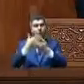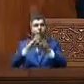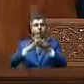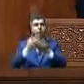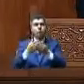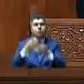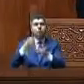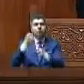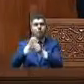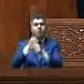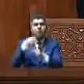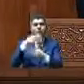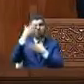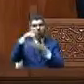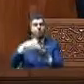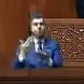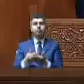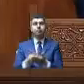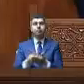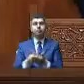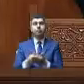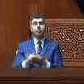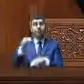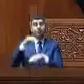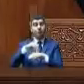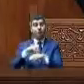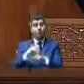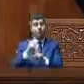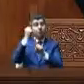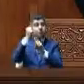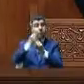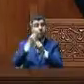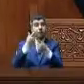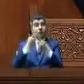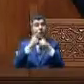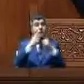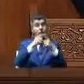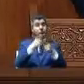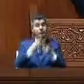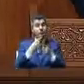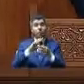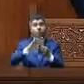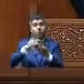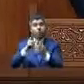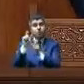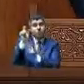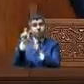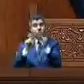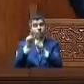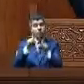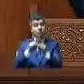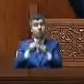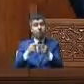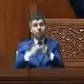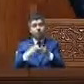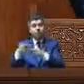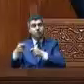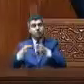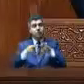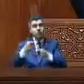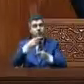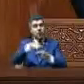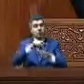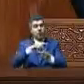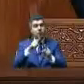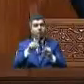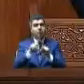الخدمات. كما يتواصل العمل على تعزيز المكاسب الاقتصادية للطلب العمومي عبر المقاصة الصناعية والبداية